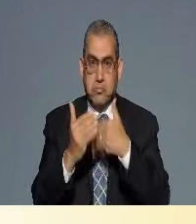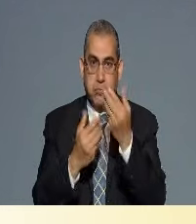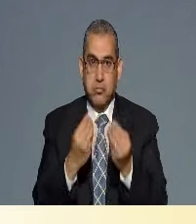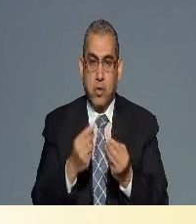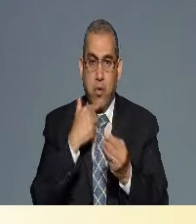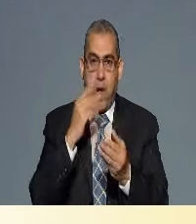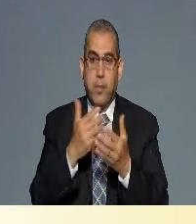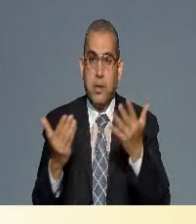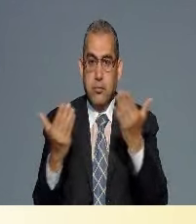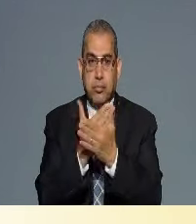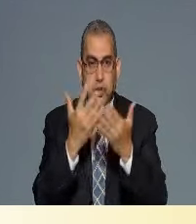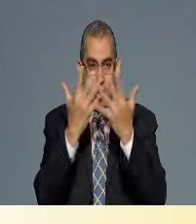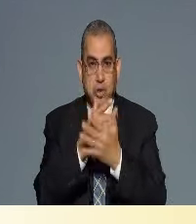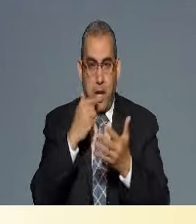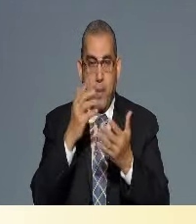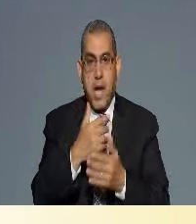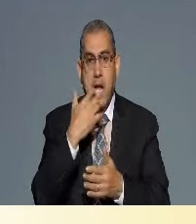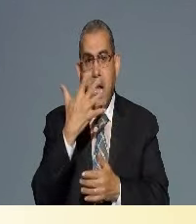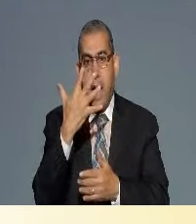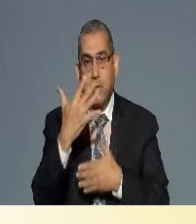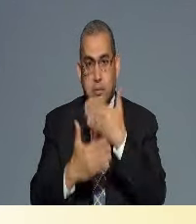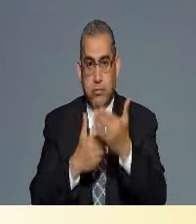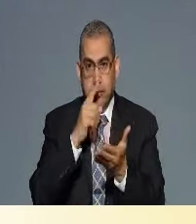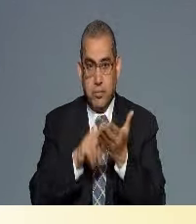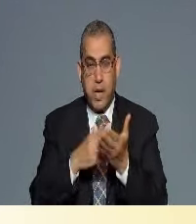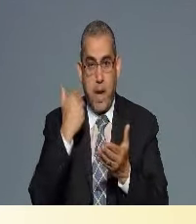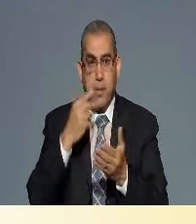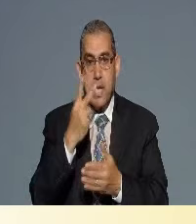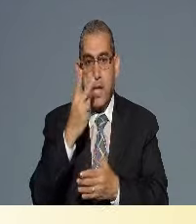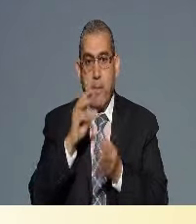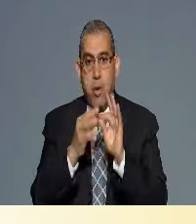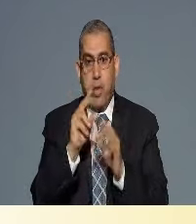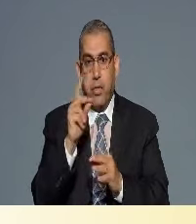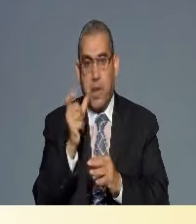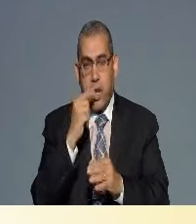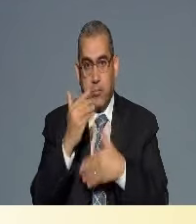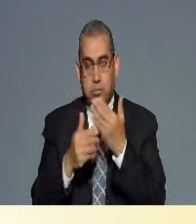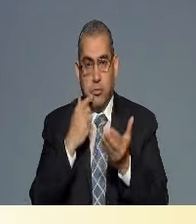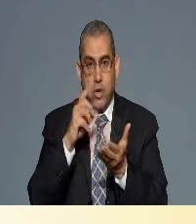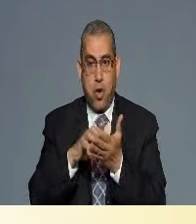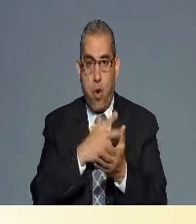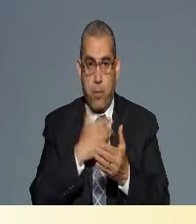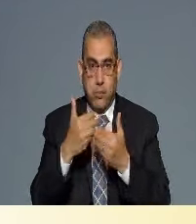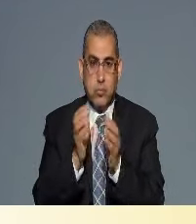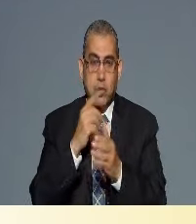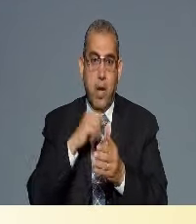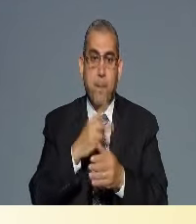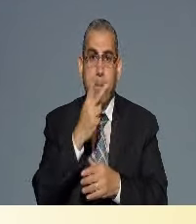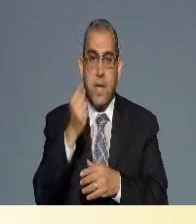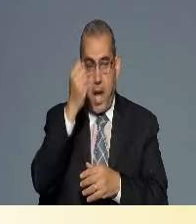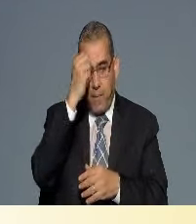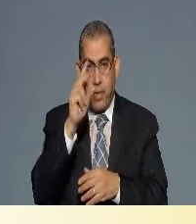احلال واردات خلال الخمس اعوام القادمين على 2 مليون طن هيضيفهم الجهاز، بنتكلم على 200 الف طن